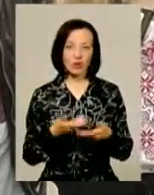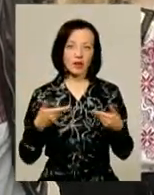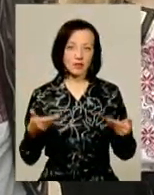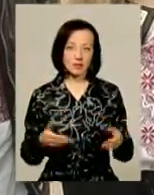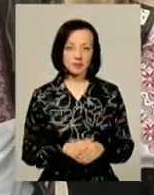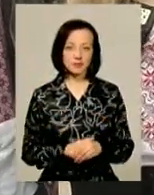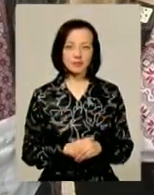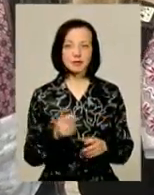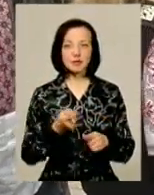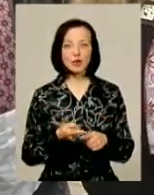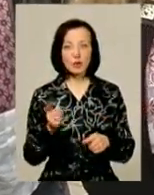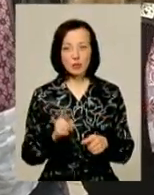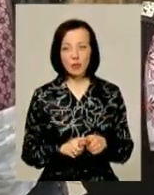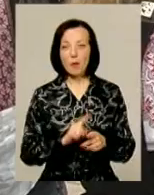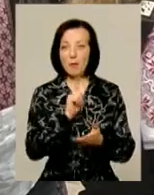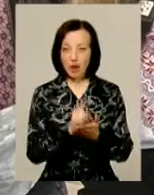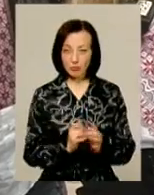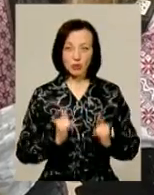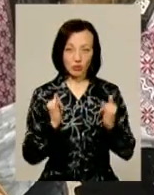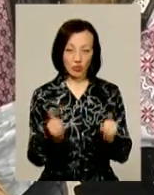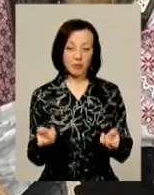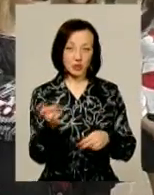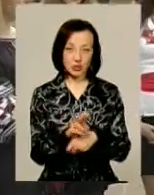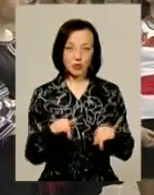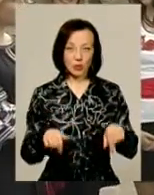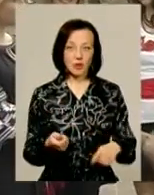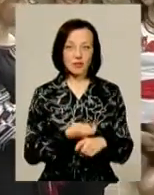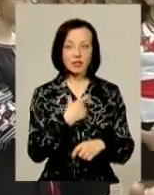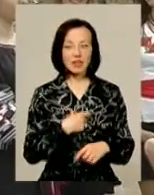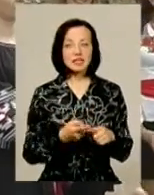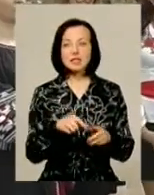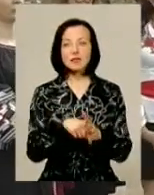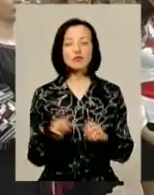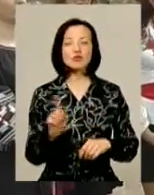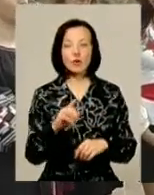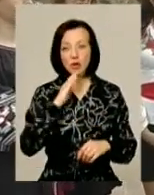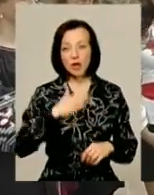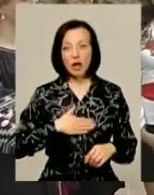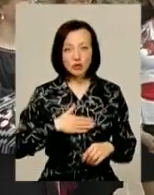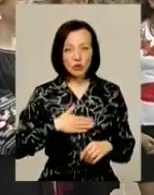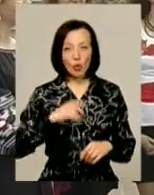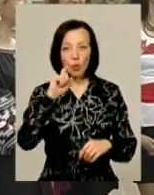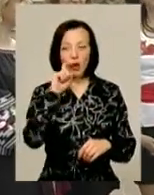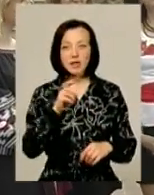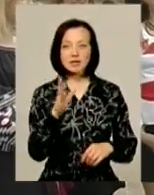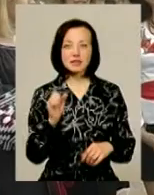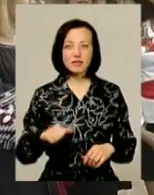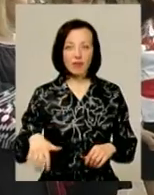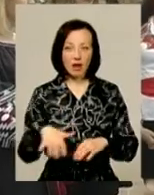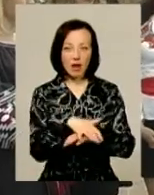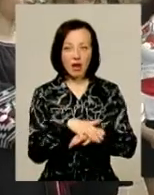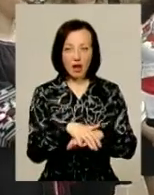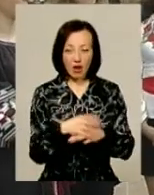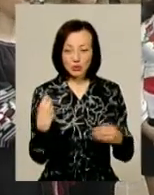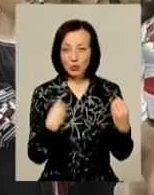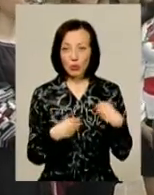до нас. І тому ми маємо шанувати це, тому і прийшли сьогодні в вишиванках. Це символ що? Нашого українства. Українські